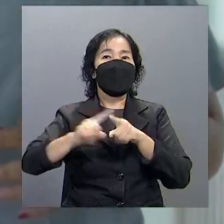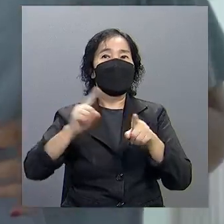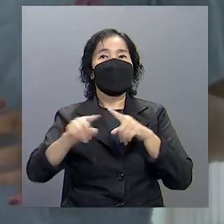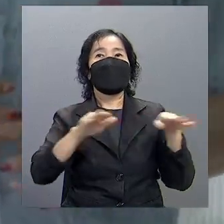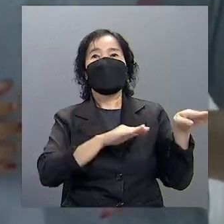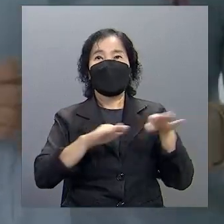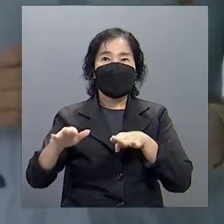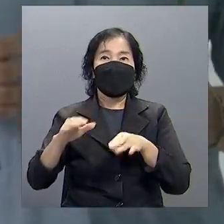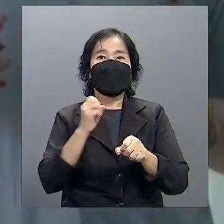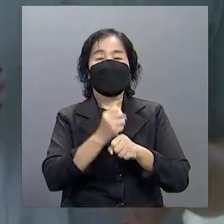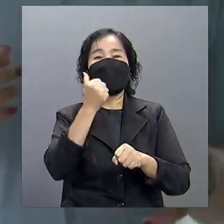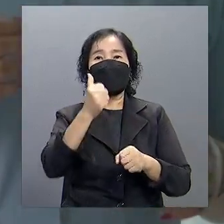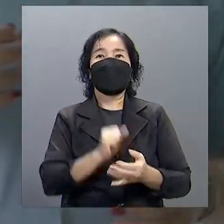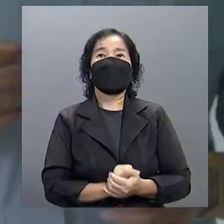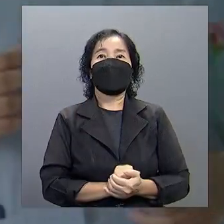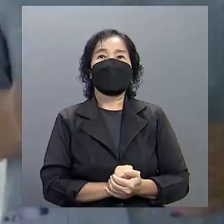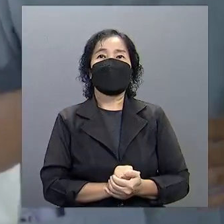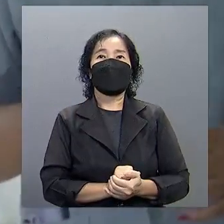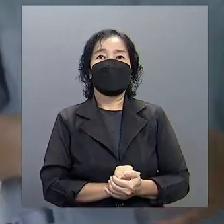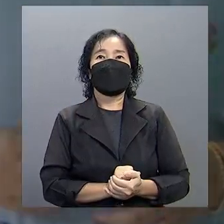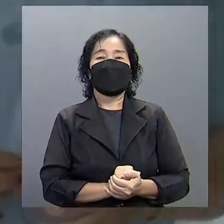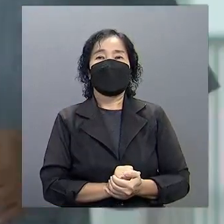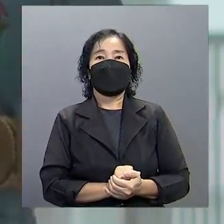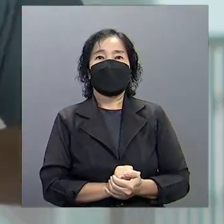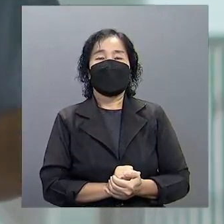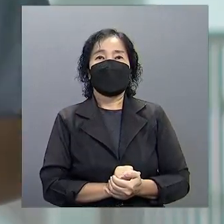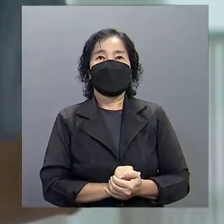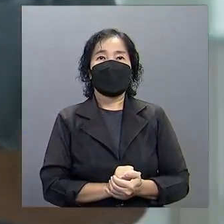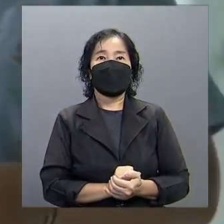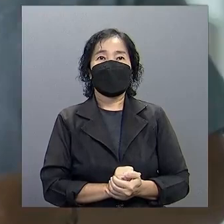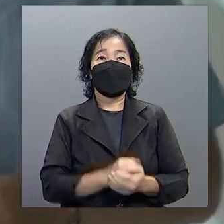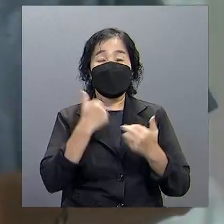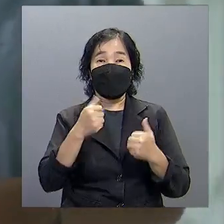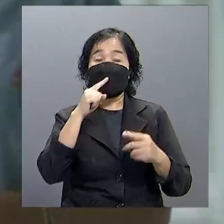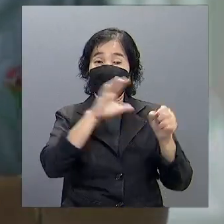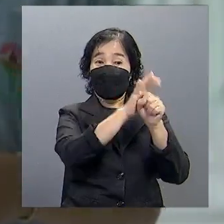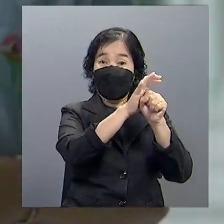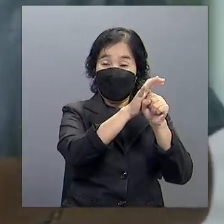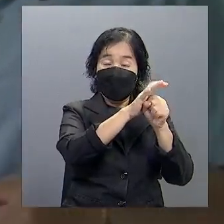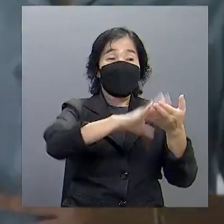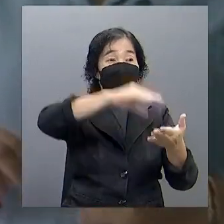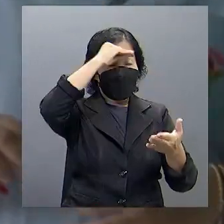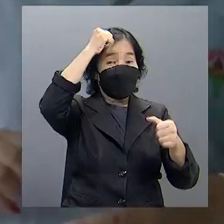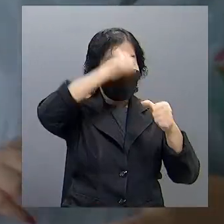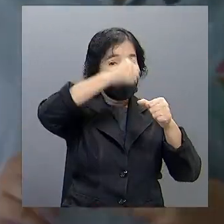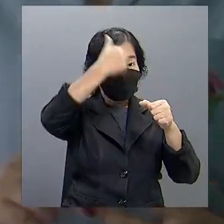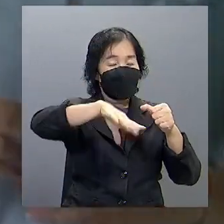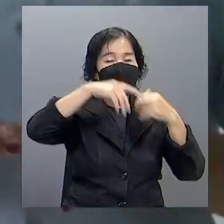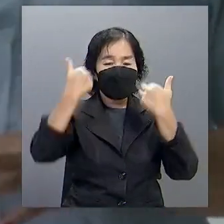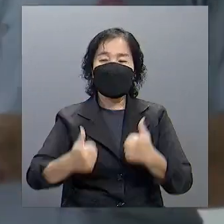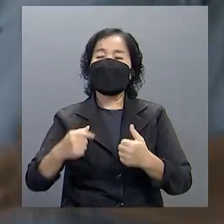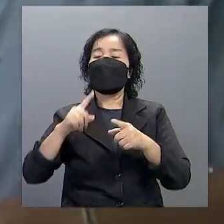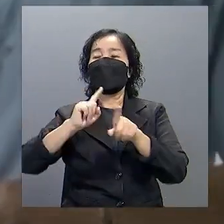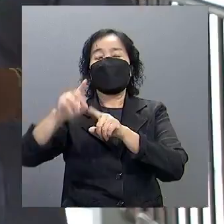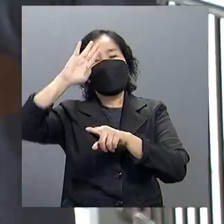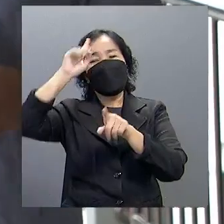รค โอเคซึ่งว่าไปแล้วนี่คือเราผ่านโควิดมาได้เนี่ยโรคอื่นๆมันก็คงอาจจะไม่ยากเท่าอย่างงี้มั้ย น่าจะ